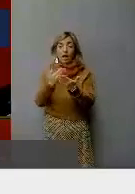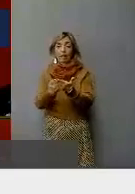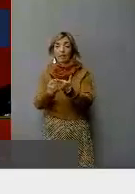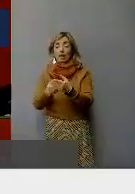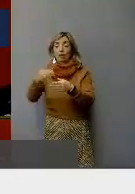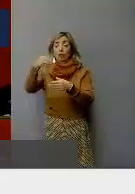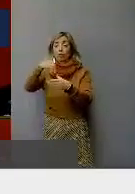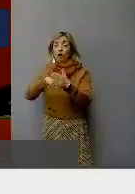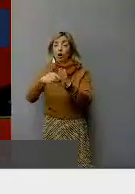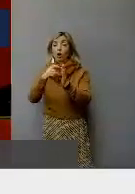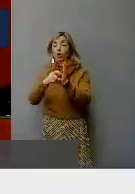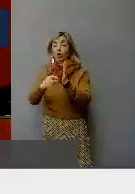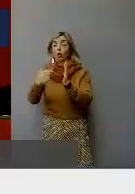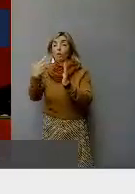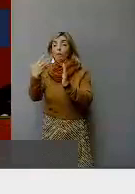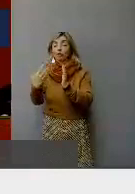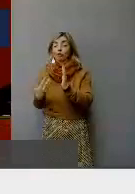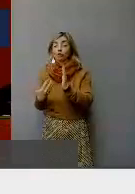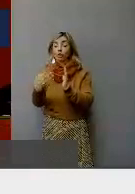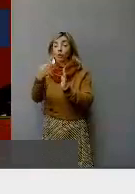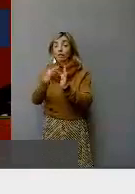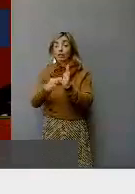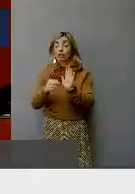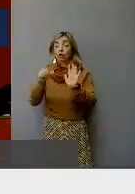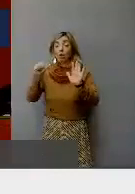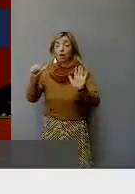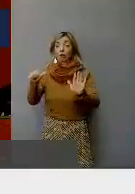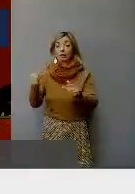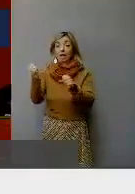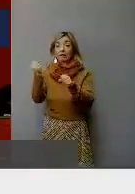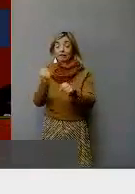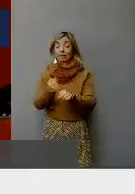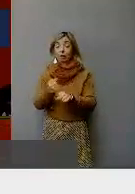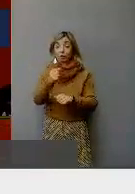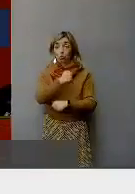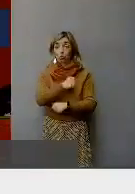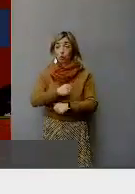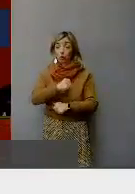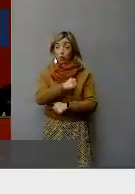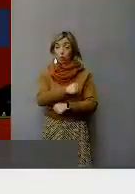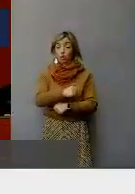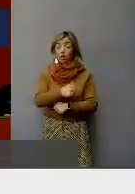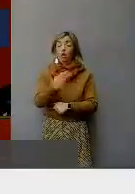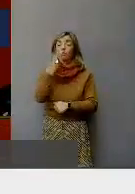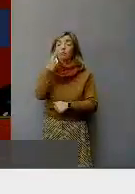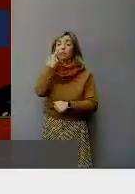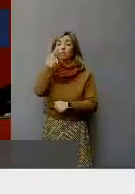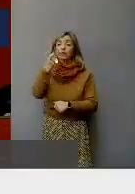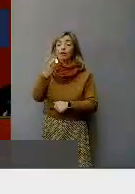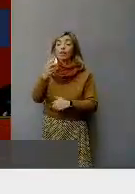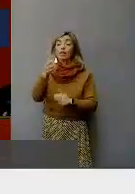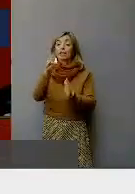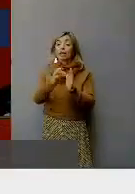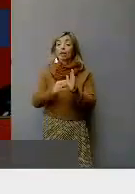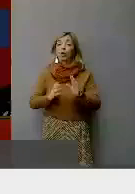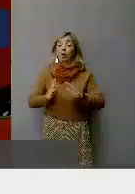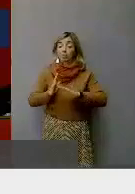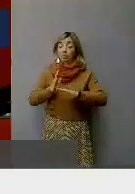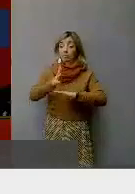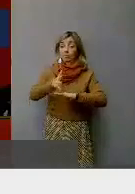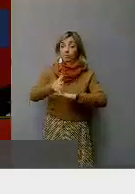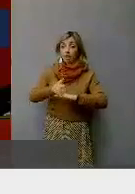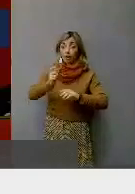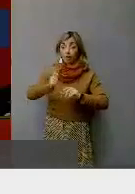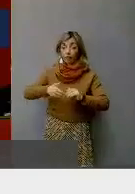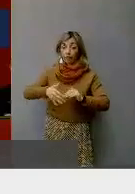3 dello statuto comunale che prevede che i regolamenti entrano in vigore vi corti 15 giorni di pubblicazione dopo